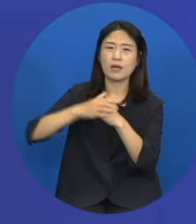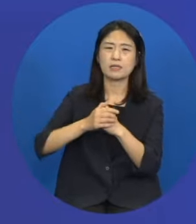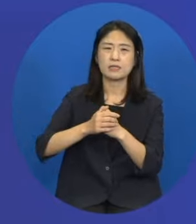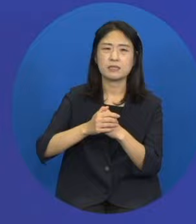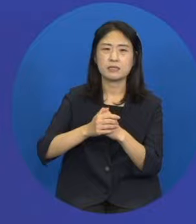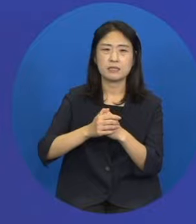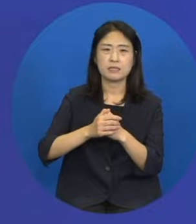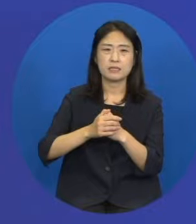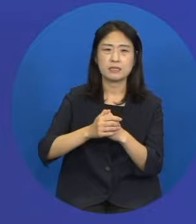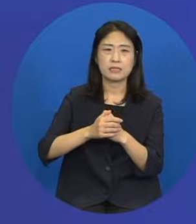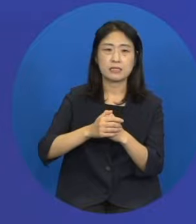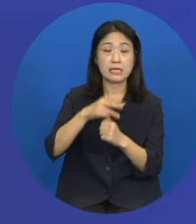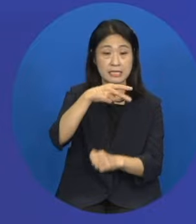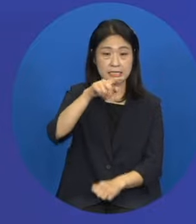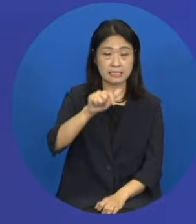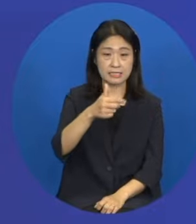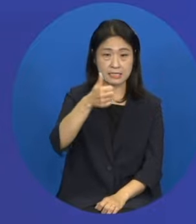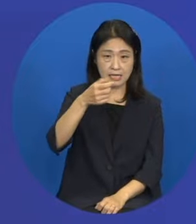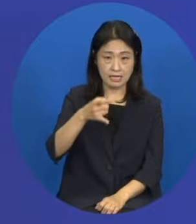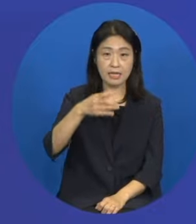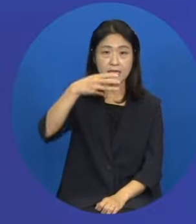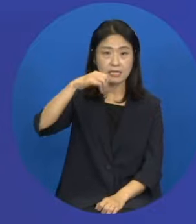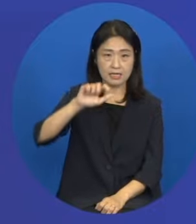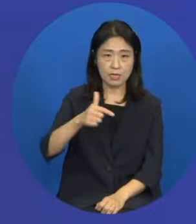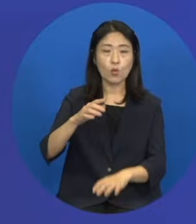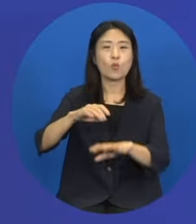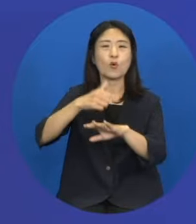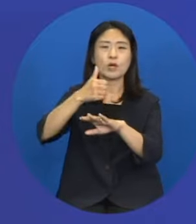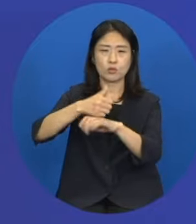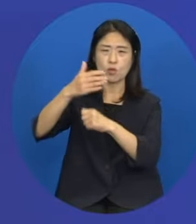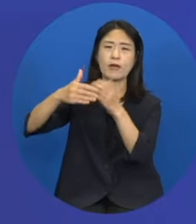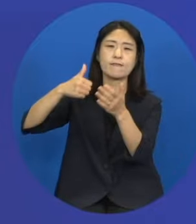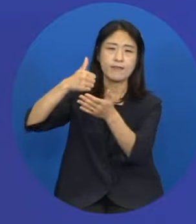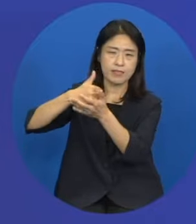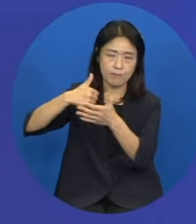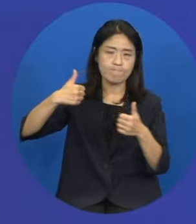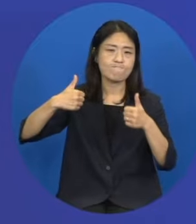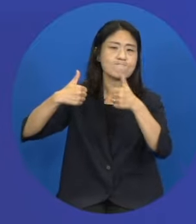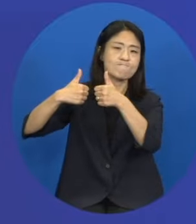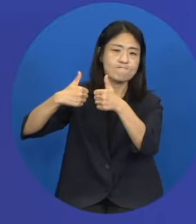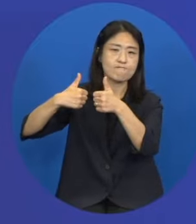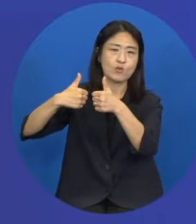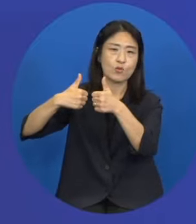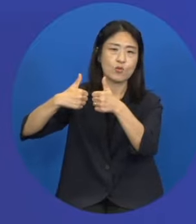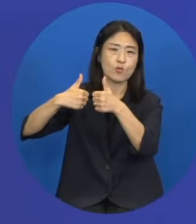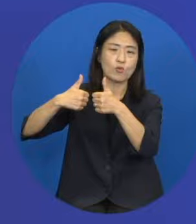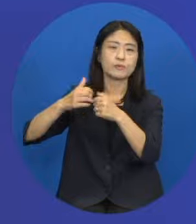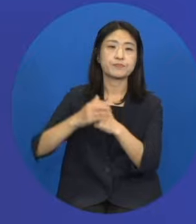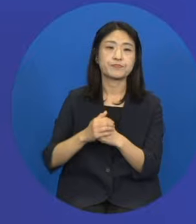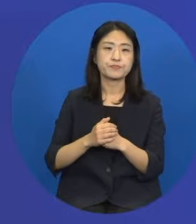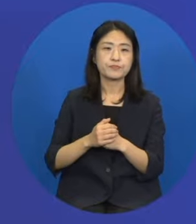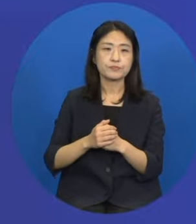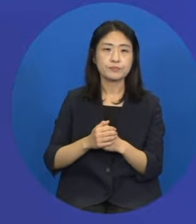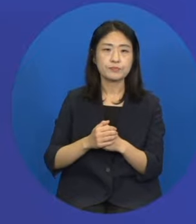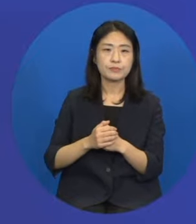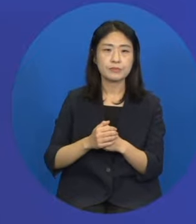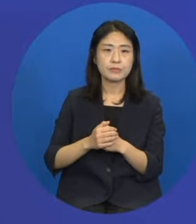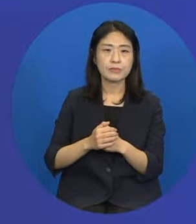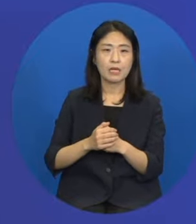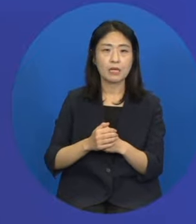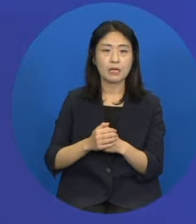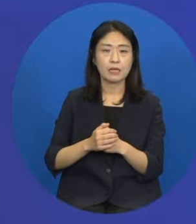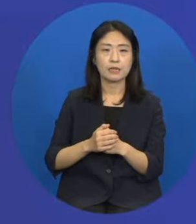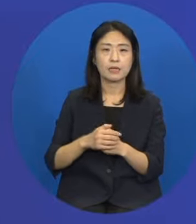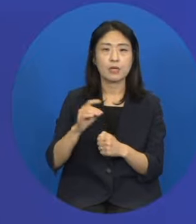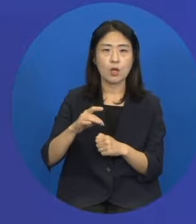왕도 하나님을 조롱합니다. 신약 성경이 와서 헤롯 대왕 어린 아이들을 죽임으로써 왕 중의 왕을